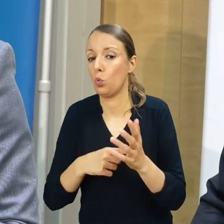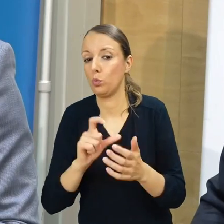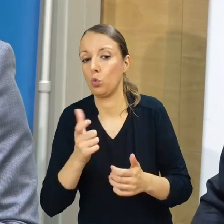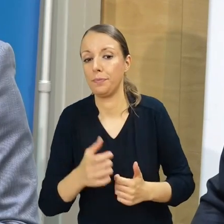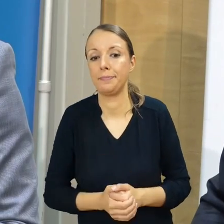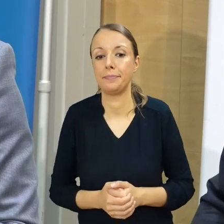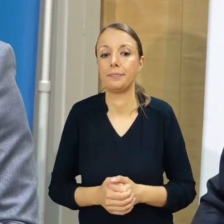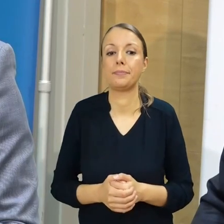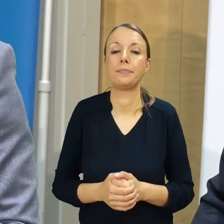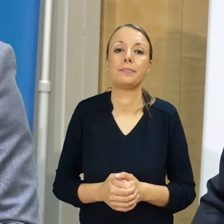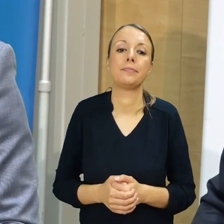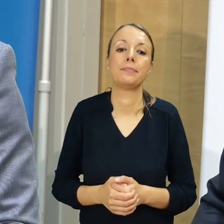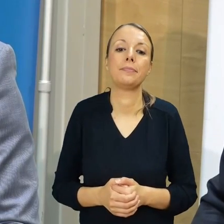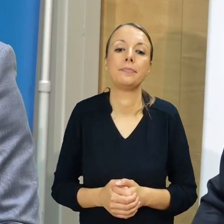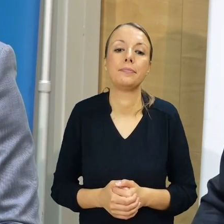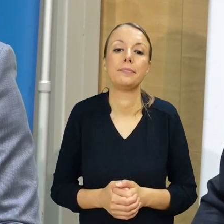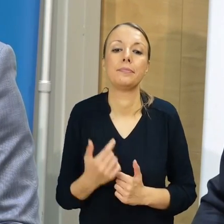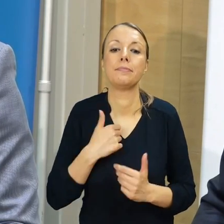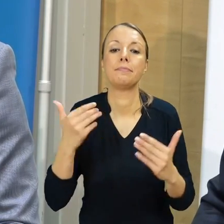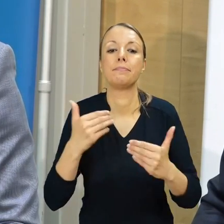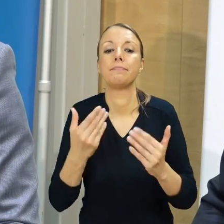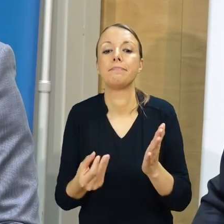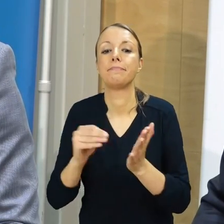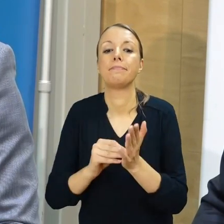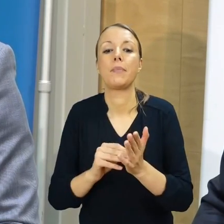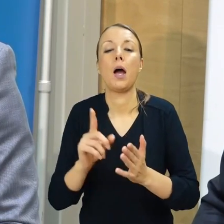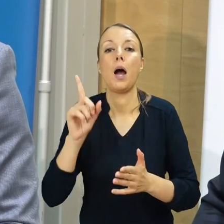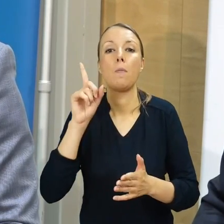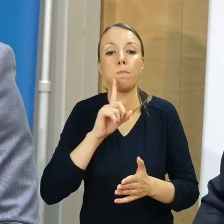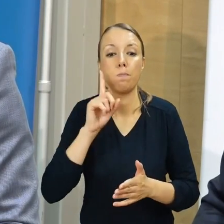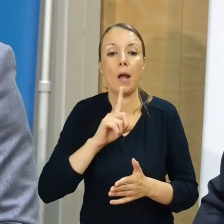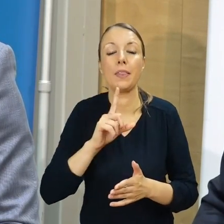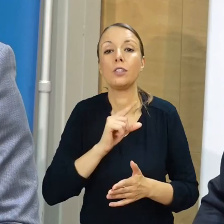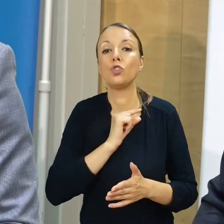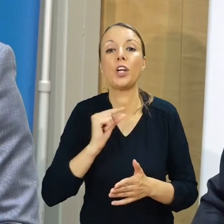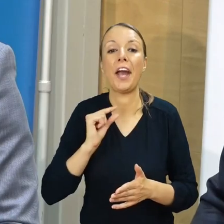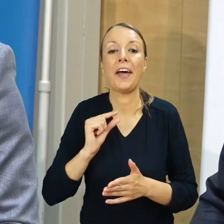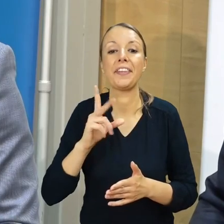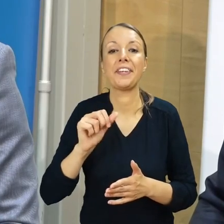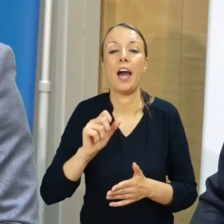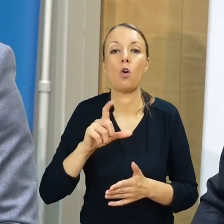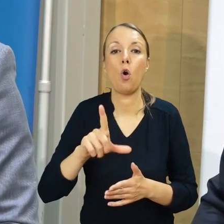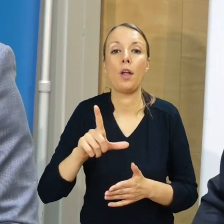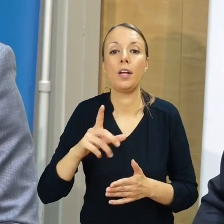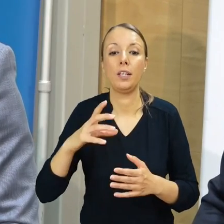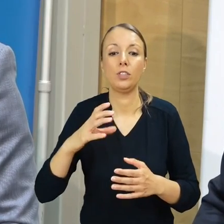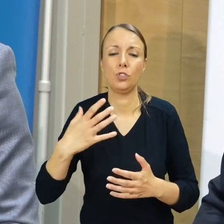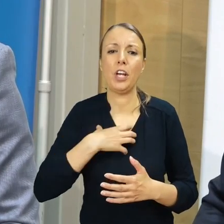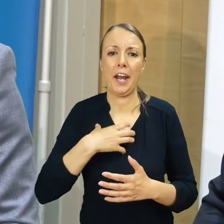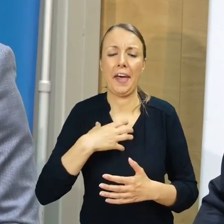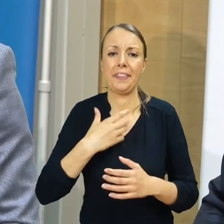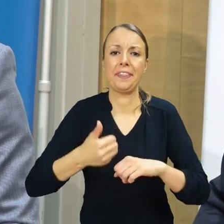może do publikacji naszego pana dziekana Karola Kiczki, on taką kiedyś popełnił publikację